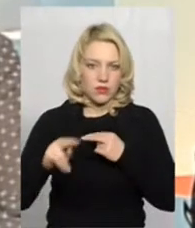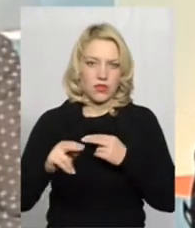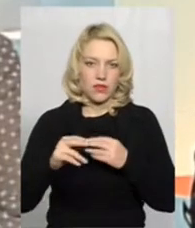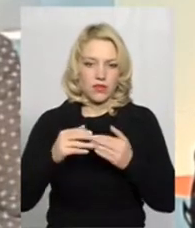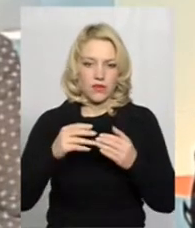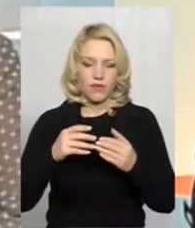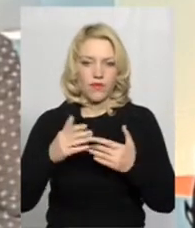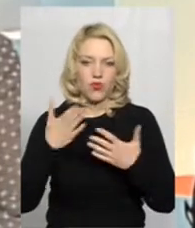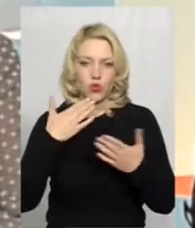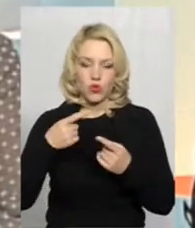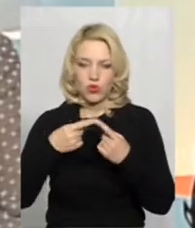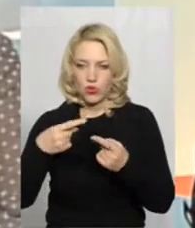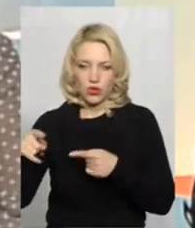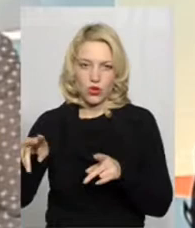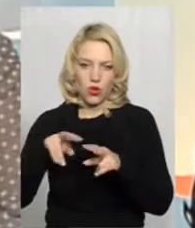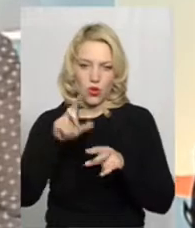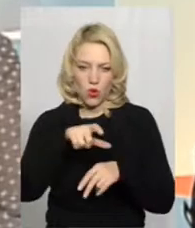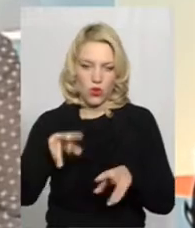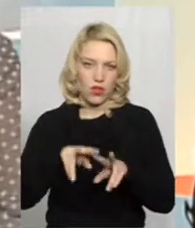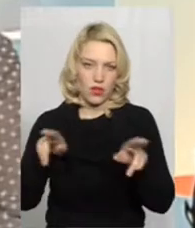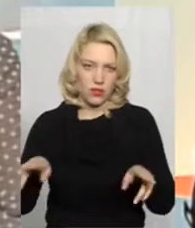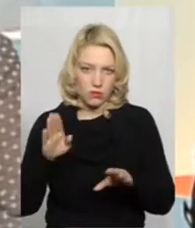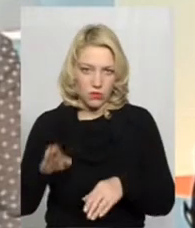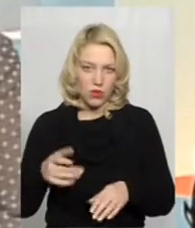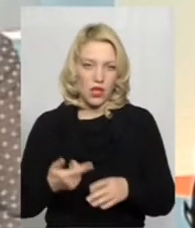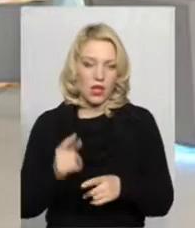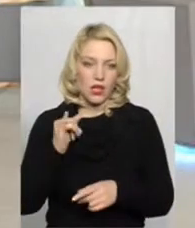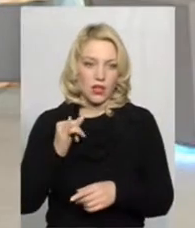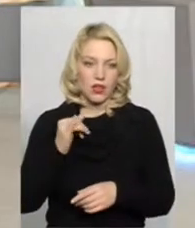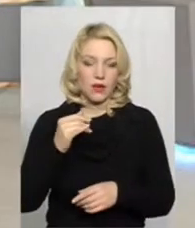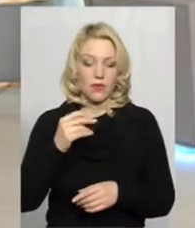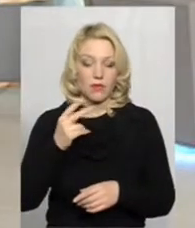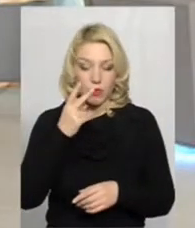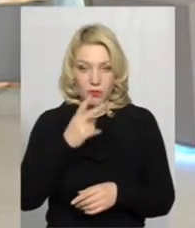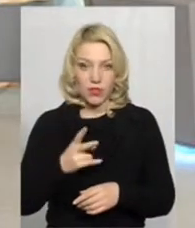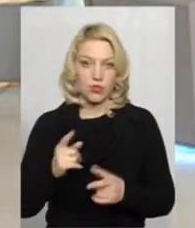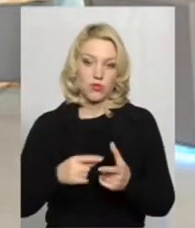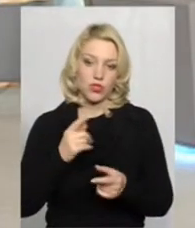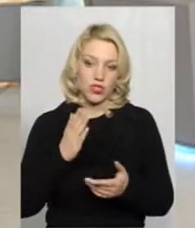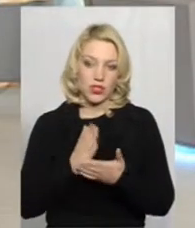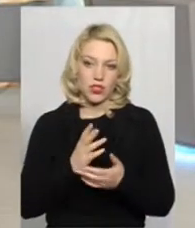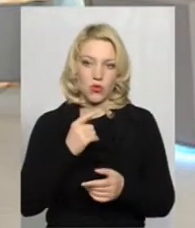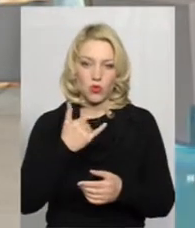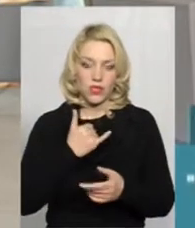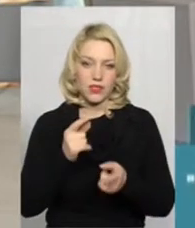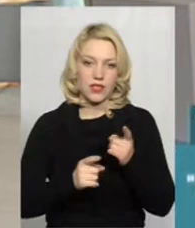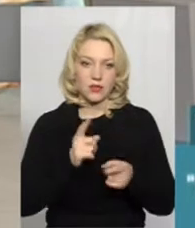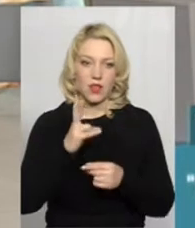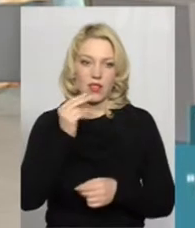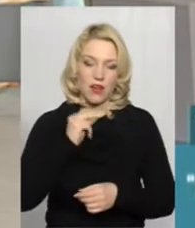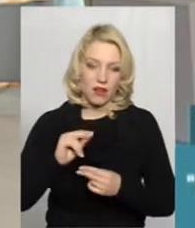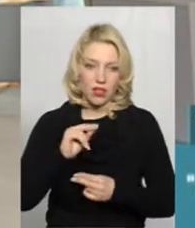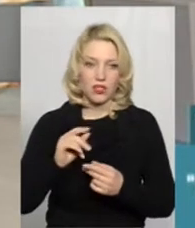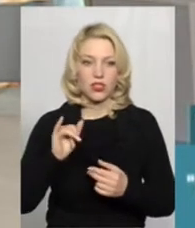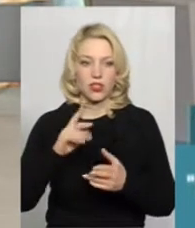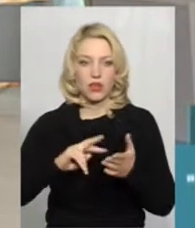в цьому році ми проводимо повторне ось таке дослідження. Знову ж таки, побачимо, чи сталися в нас зміни на краще і